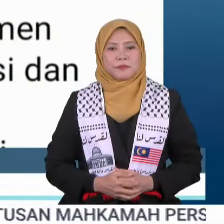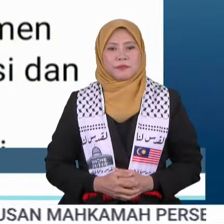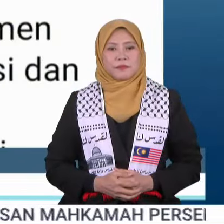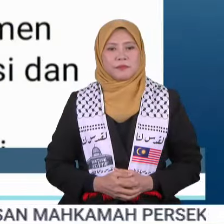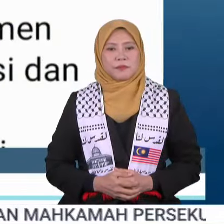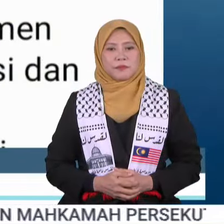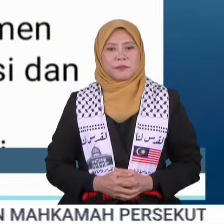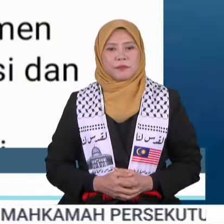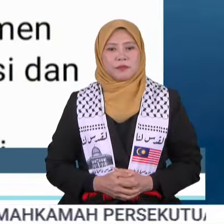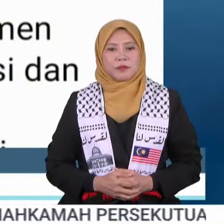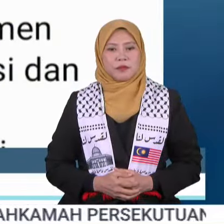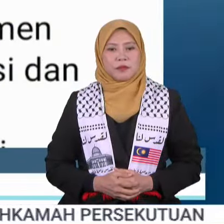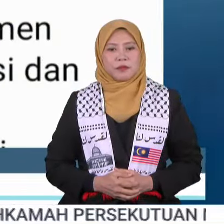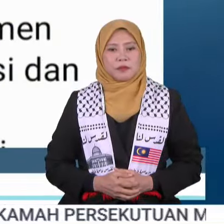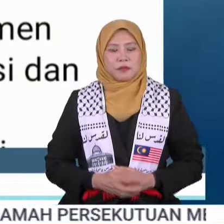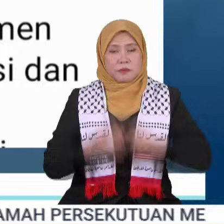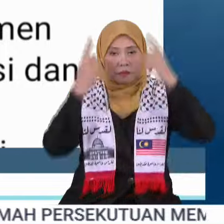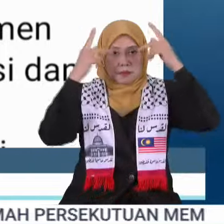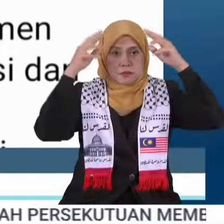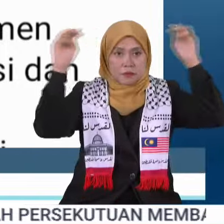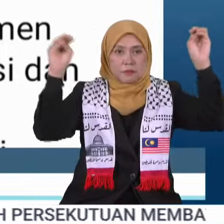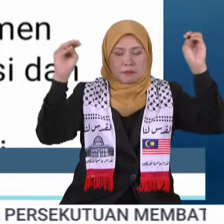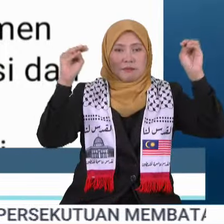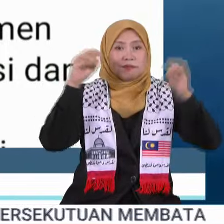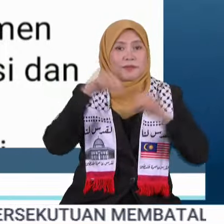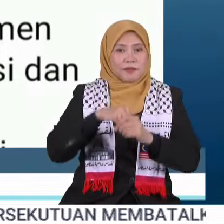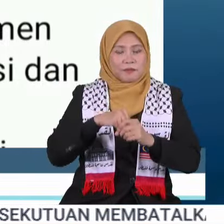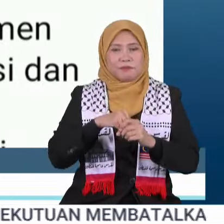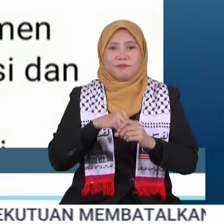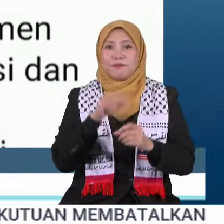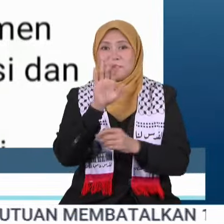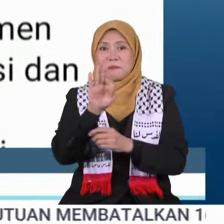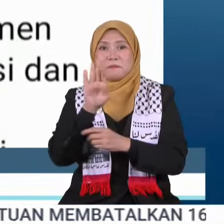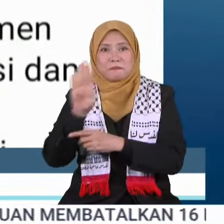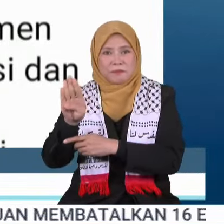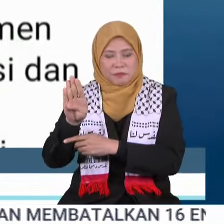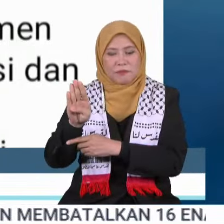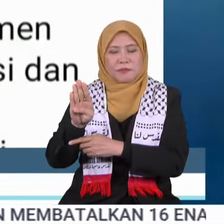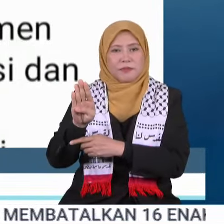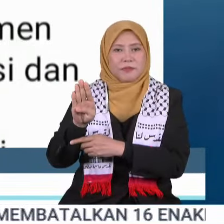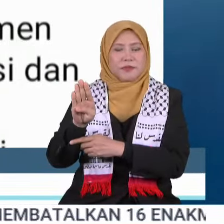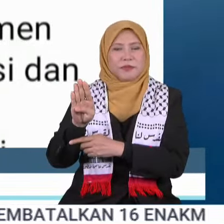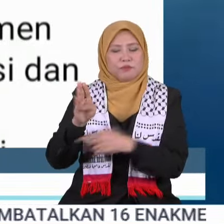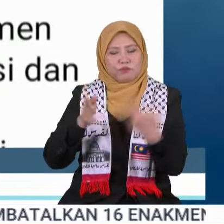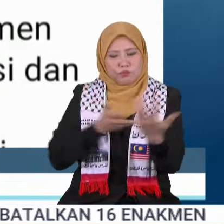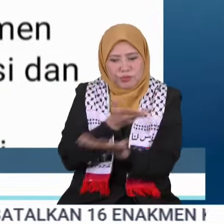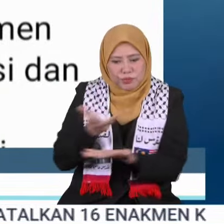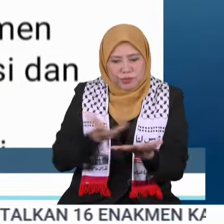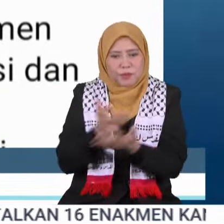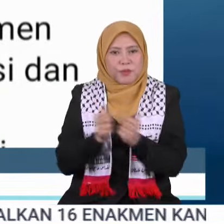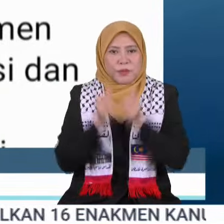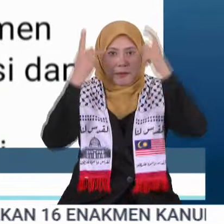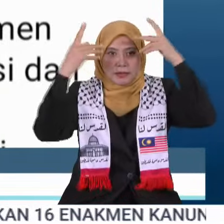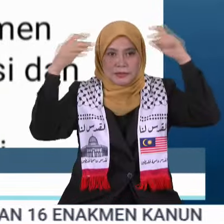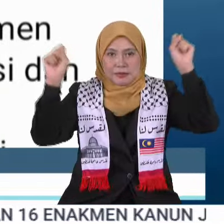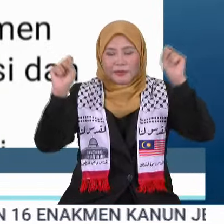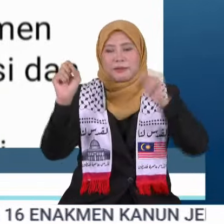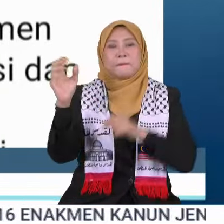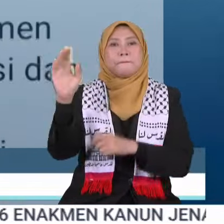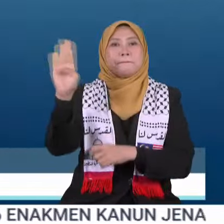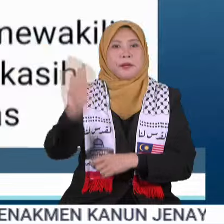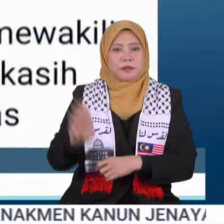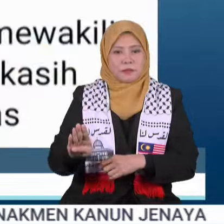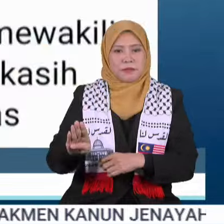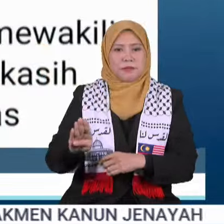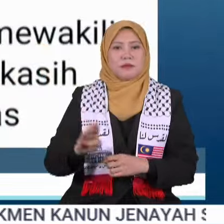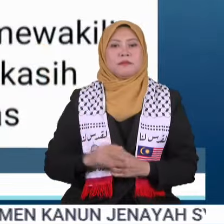kebuluran demikian menurut perdana menteri di laman sosial Facebook miliknya selepas berinteraksi dengan Presiden Brazil Luis